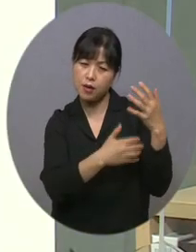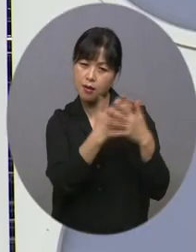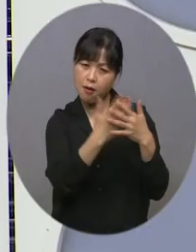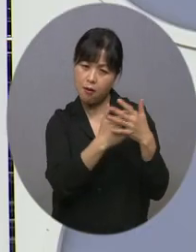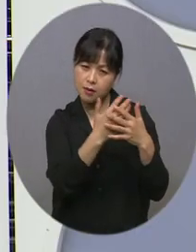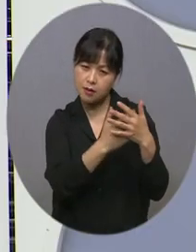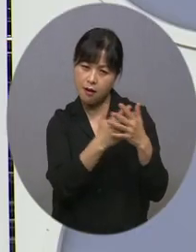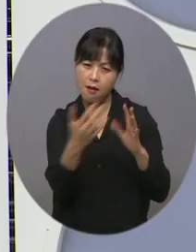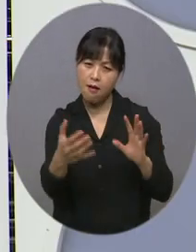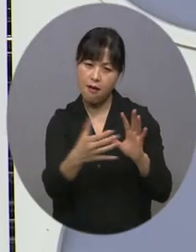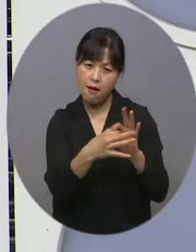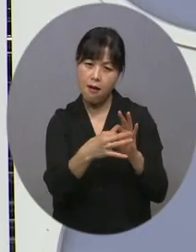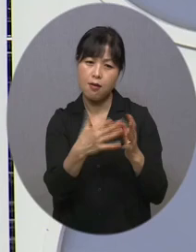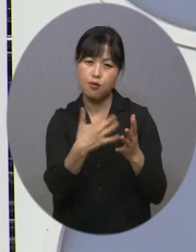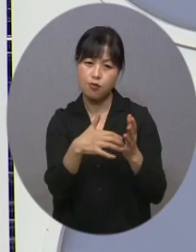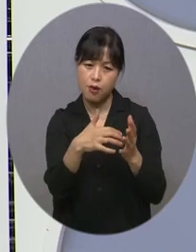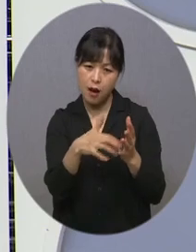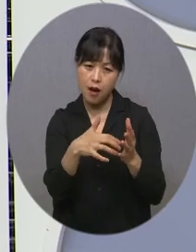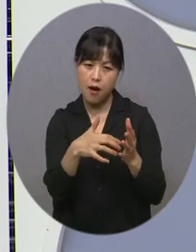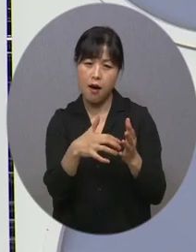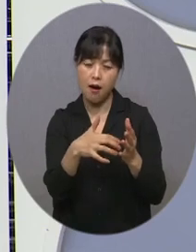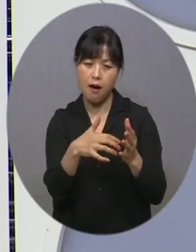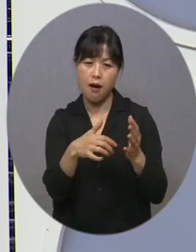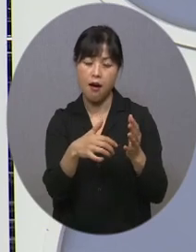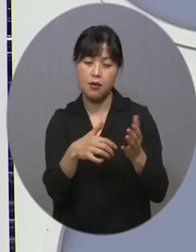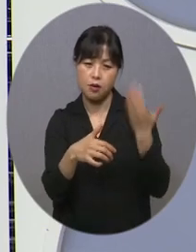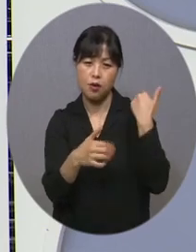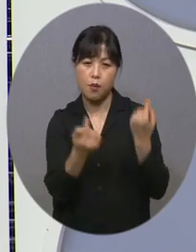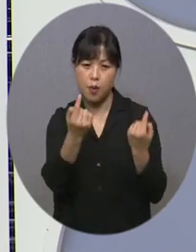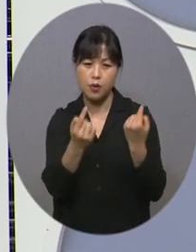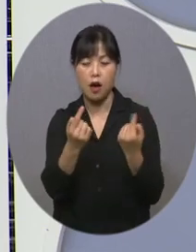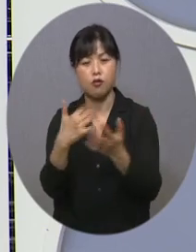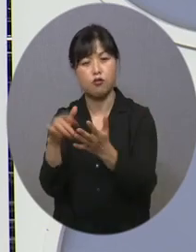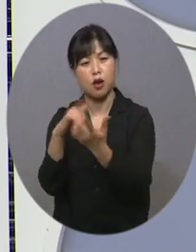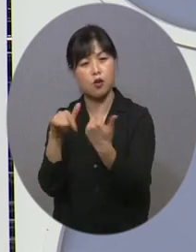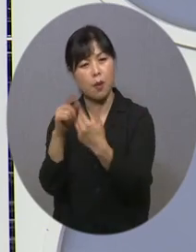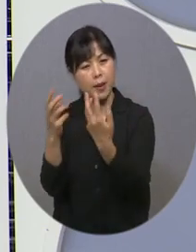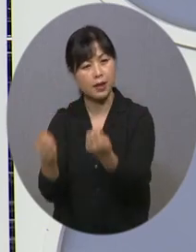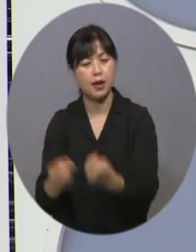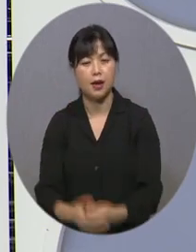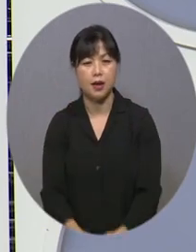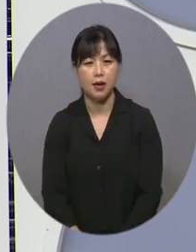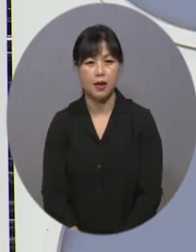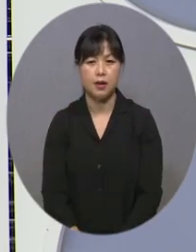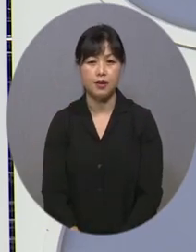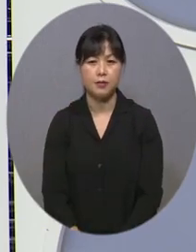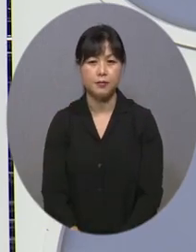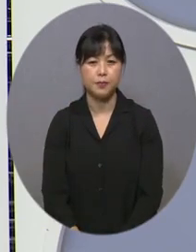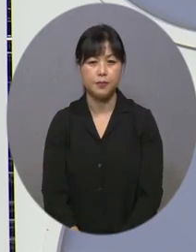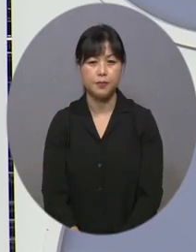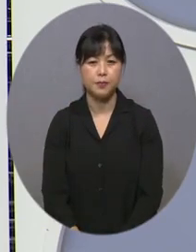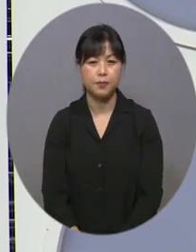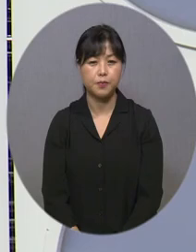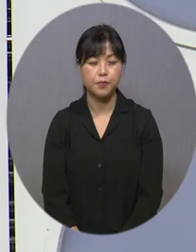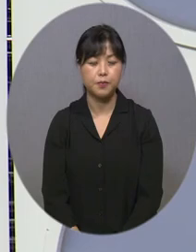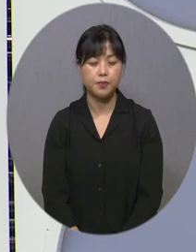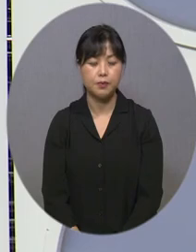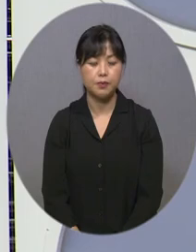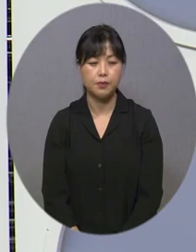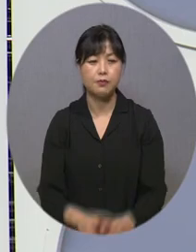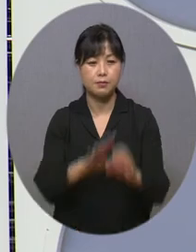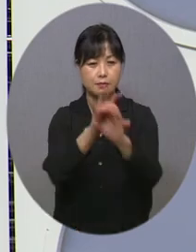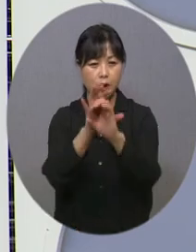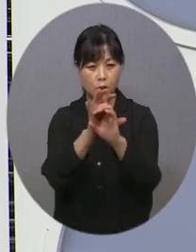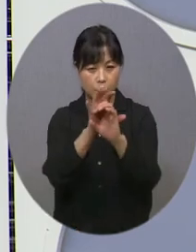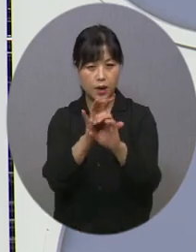참가하는 숫자는 영상을 접한 숫자는 오히려 예년보다 훨씬 더 많았던 것 같아요. 그래서 좀 그